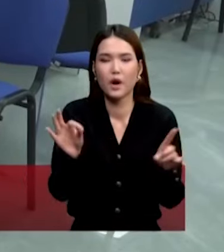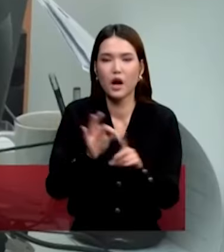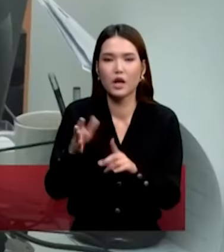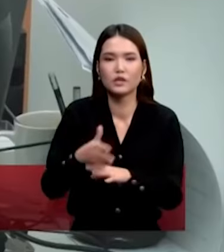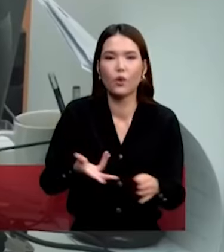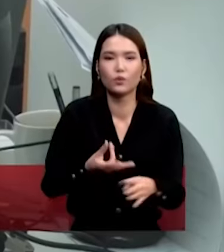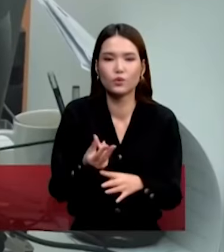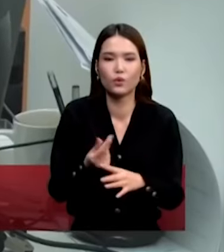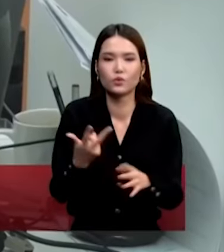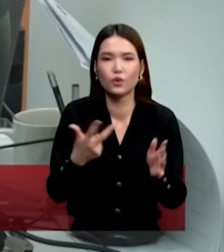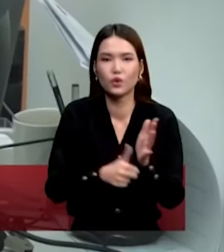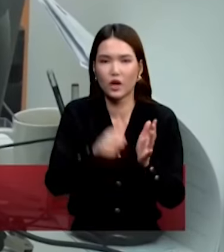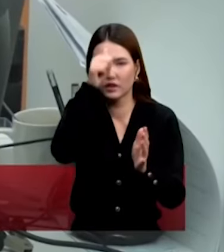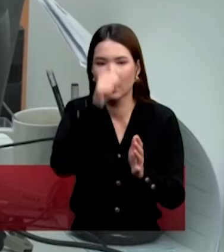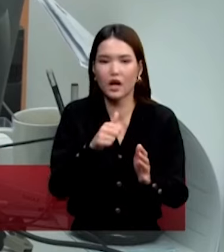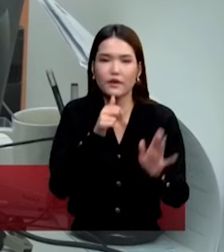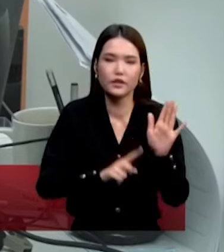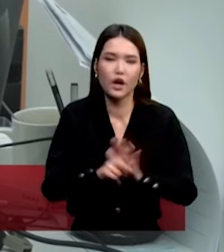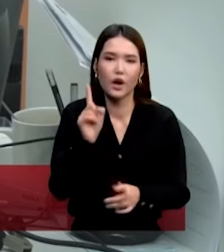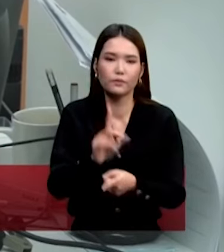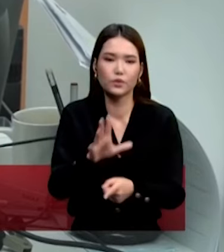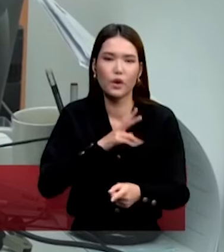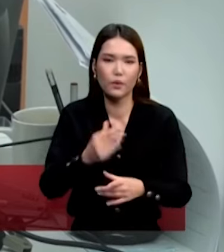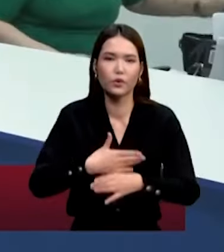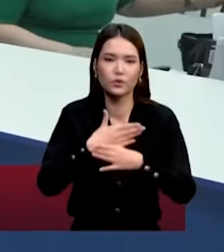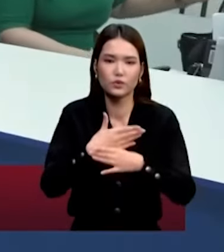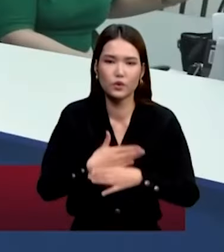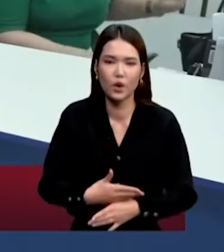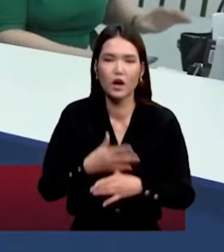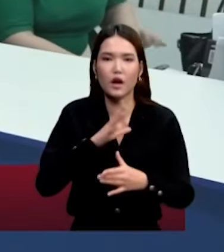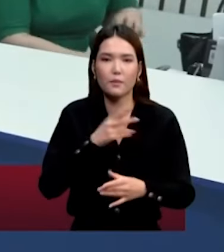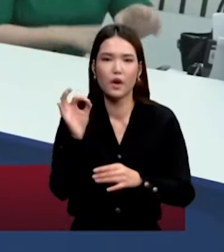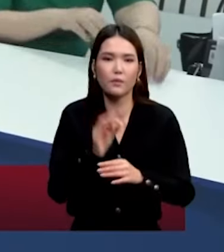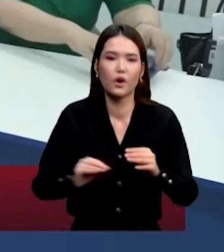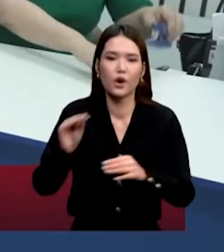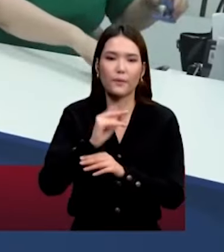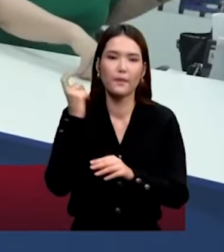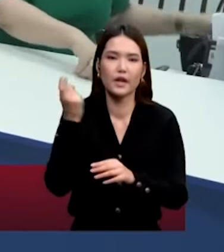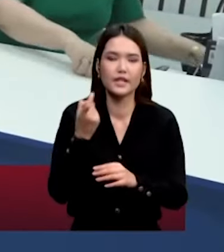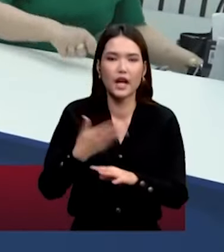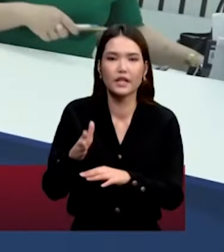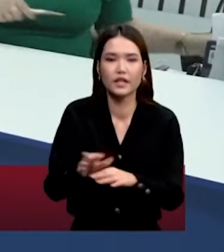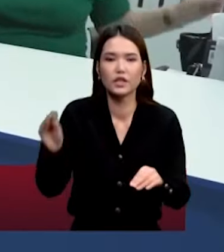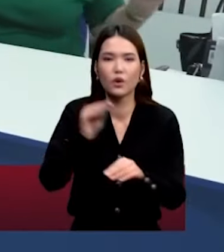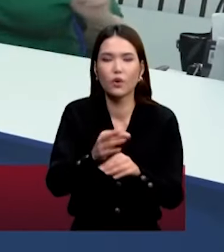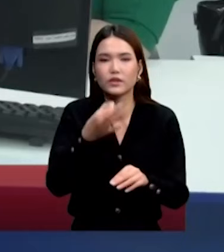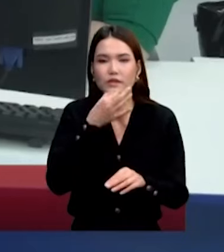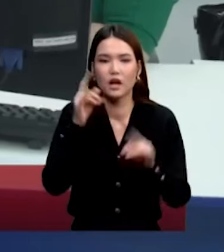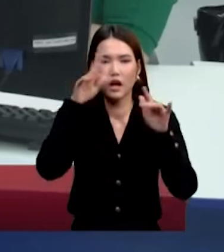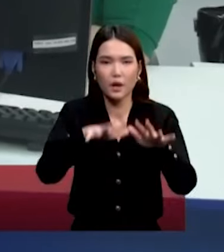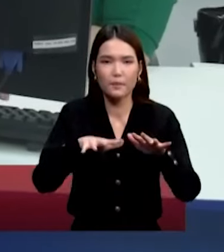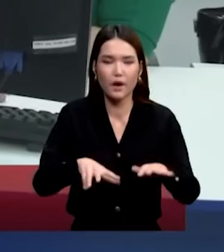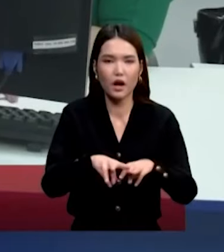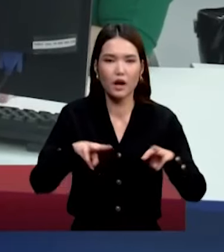төлем жасау 3-6 айдан соң басталуы қажет. Жалпы субсидияланатын проценттік үстемақыны шаруалардың кредитіне қоспау жөнінде парламент